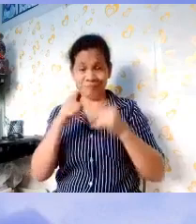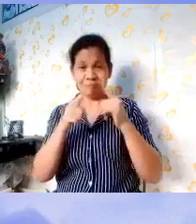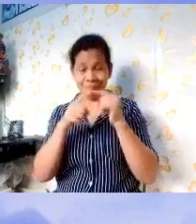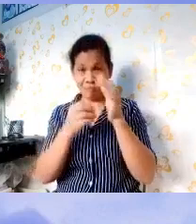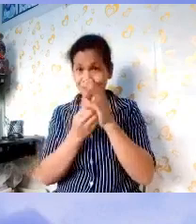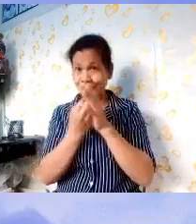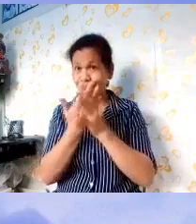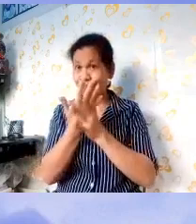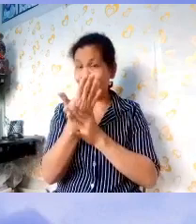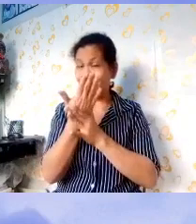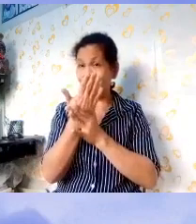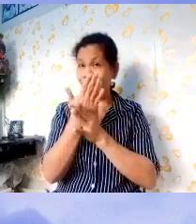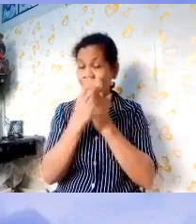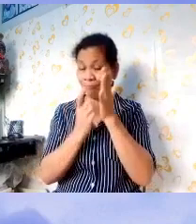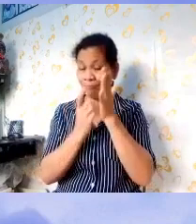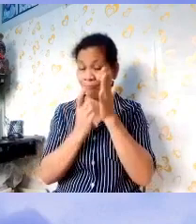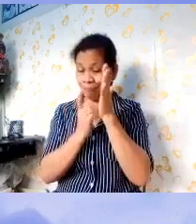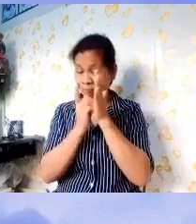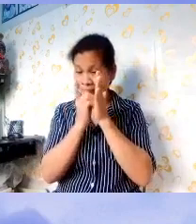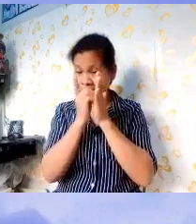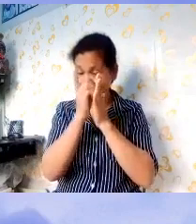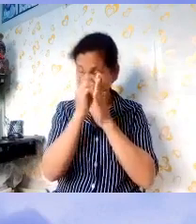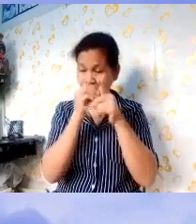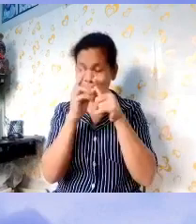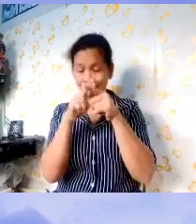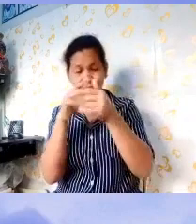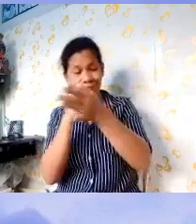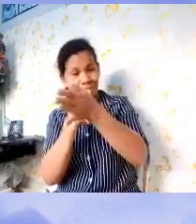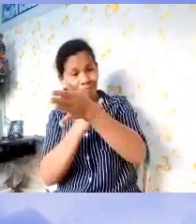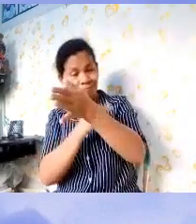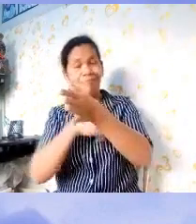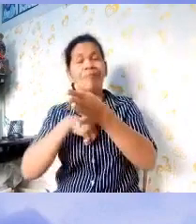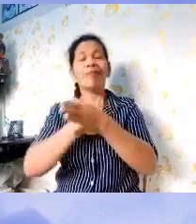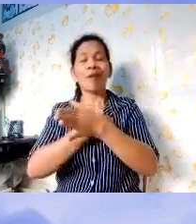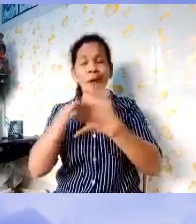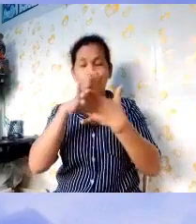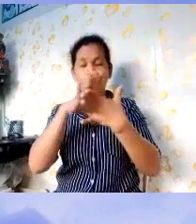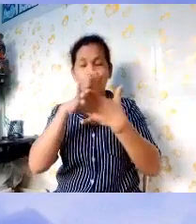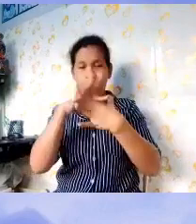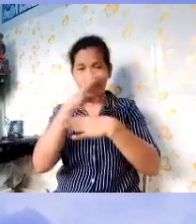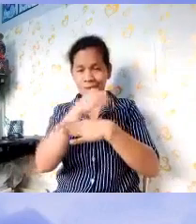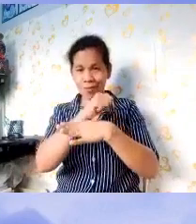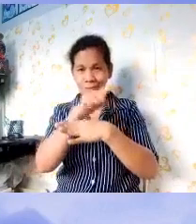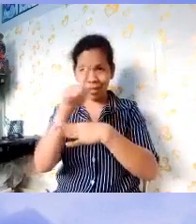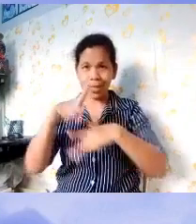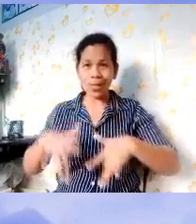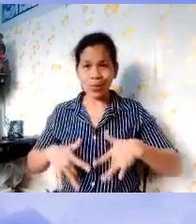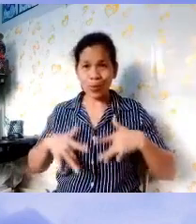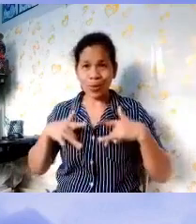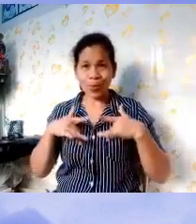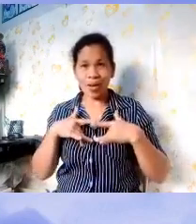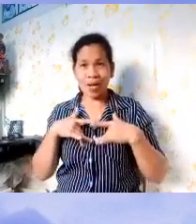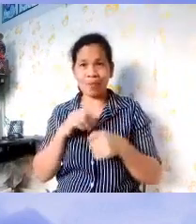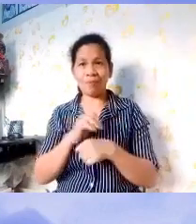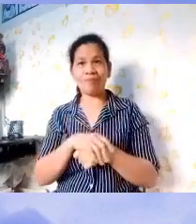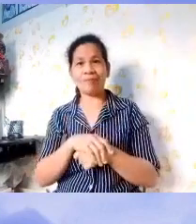ating espiritu, yung atin pong spiritual na buhay. So ang kailangan po natin sa ating